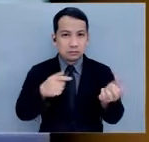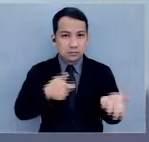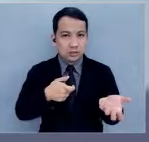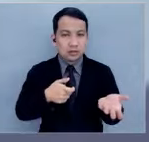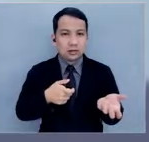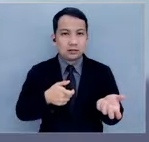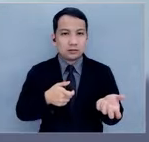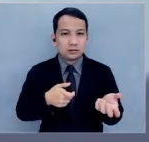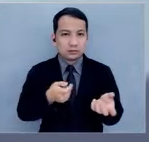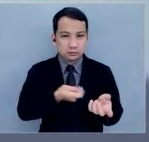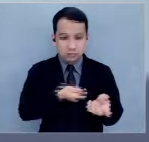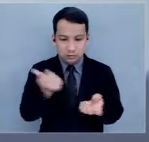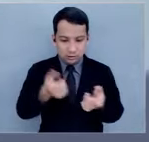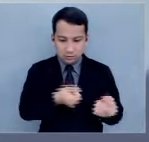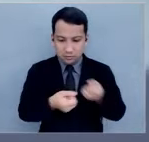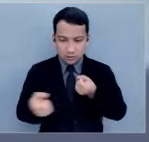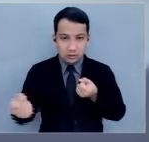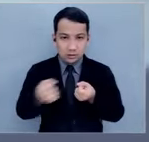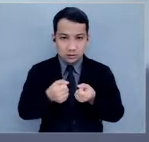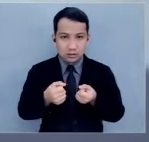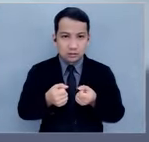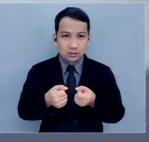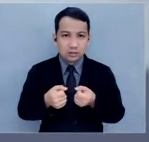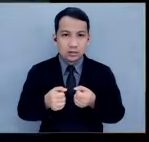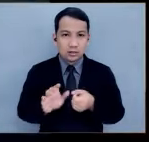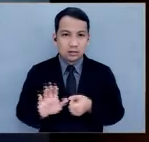Dinisarmahan nila at pinadapa ang mga secu.